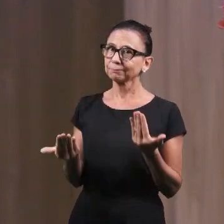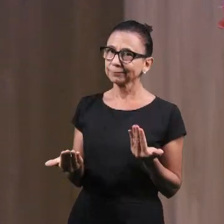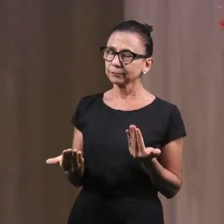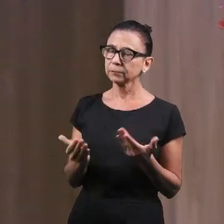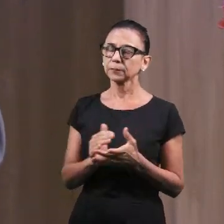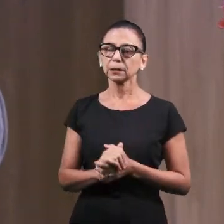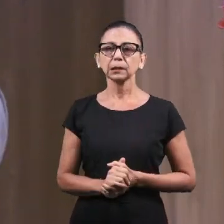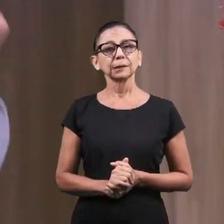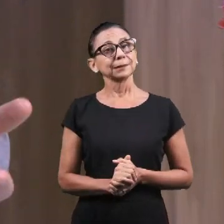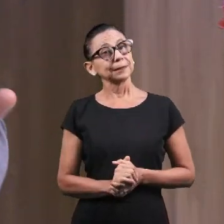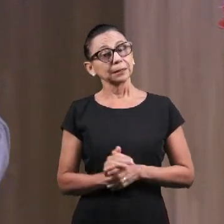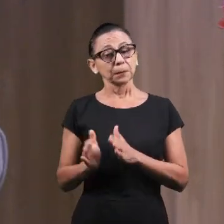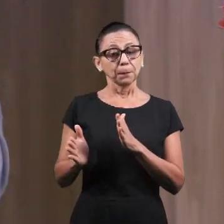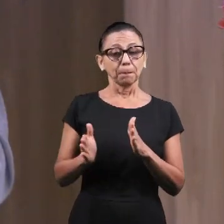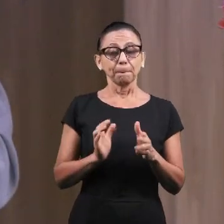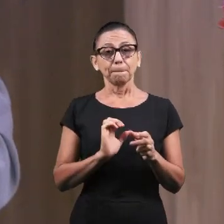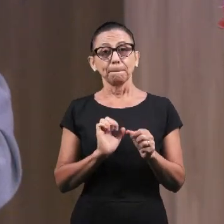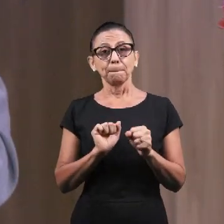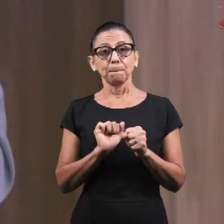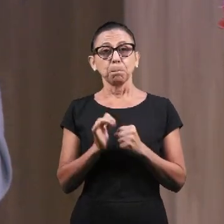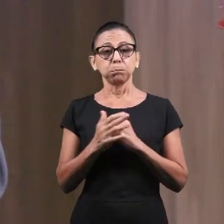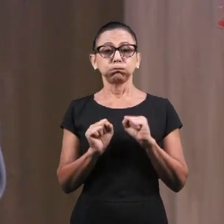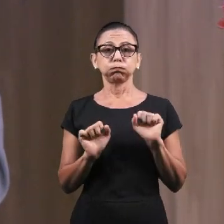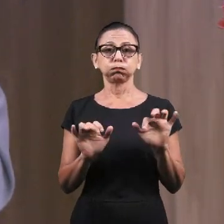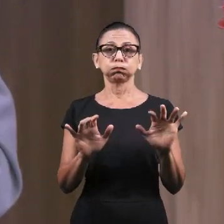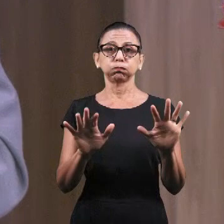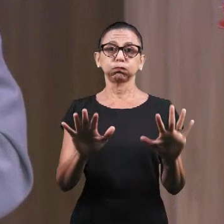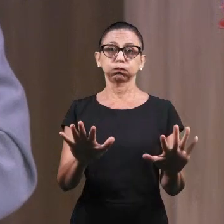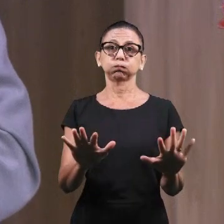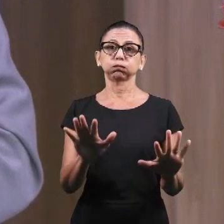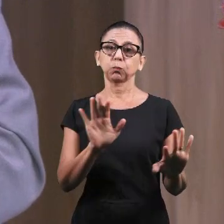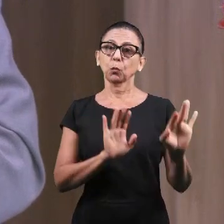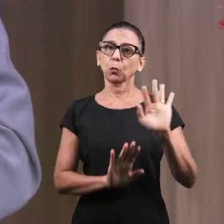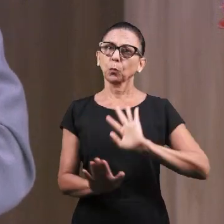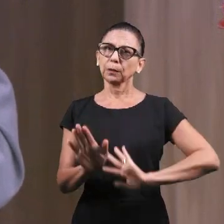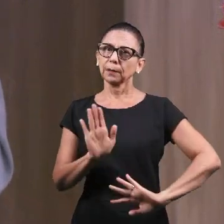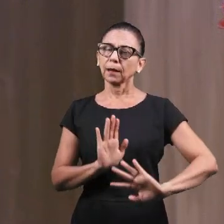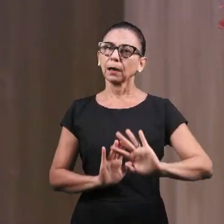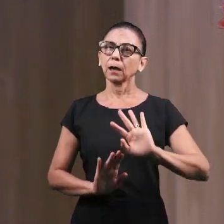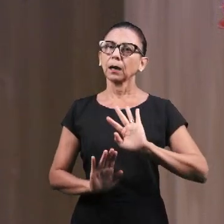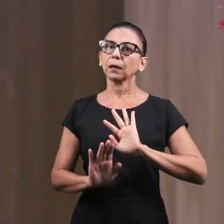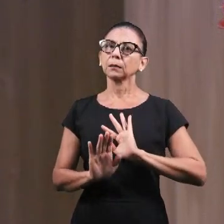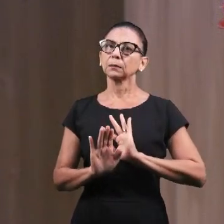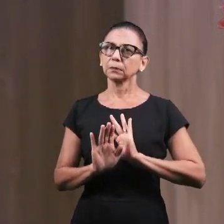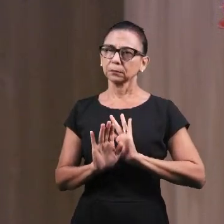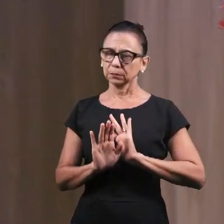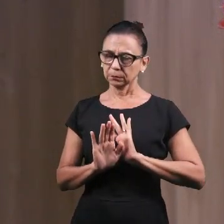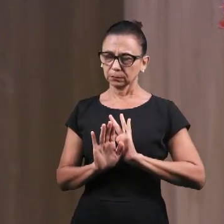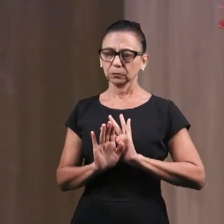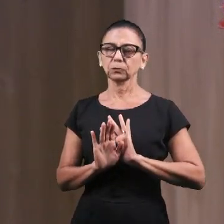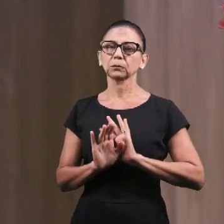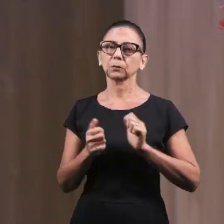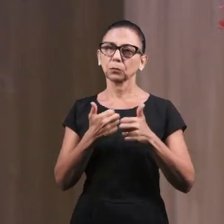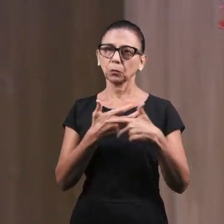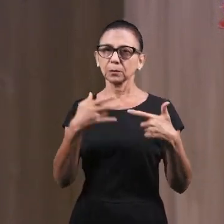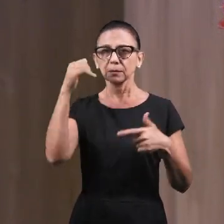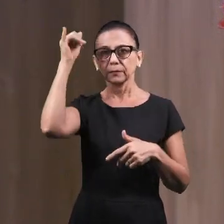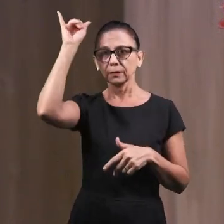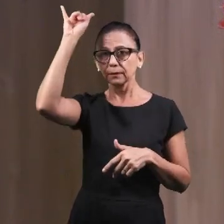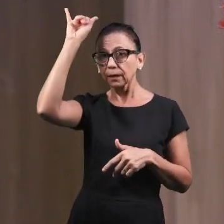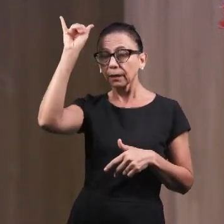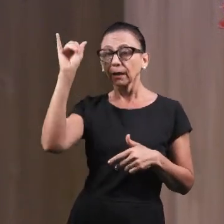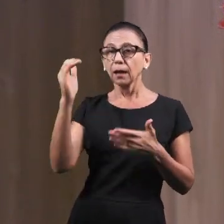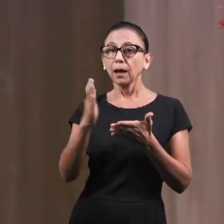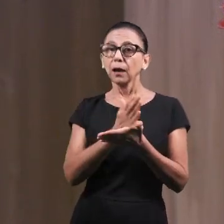à cause de la pandémie, de ce moment de la pandémie, quelques soins doivent être pris, n'est-ce pas? Quelques frères sont à la